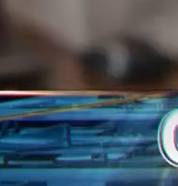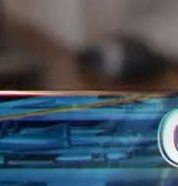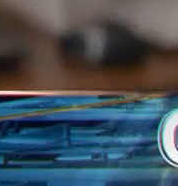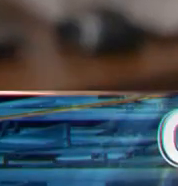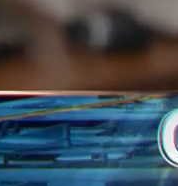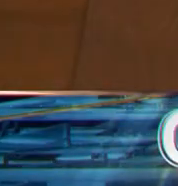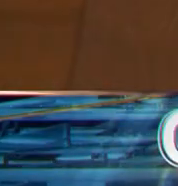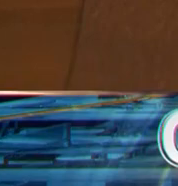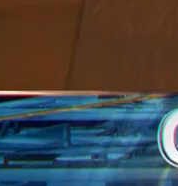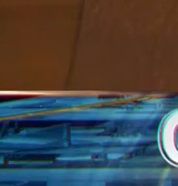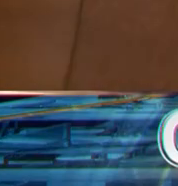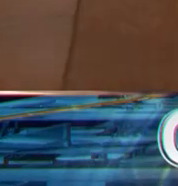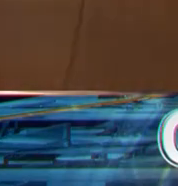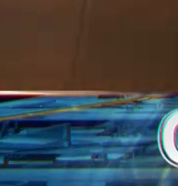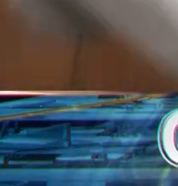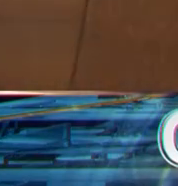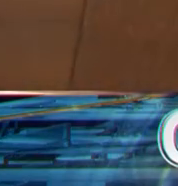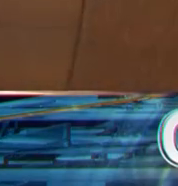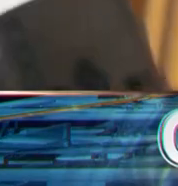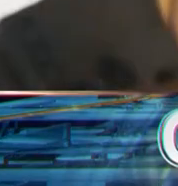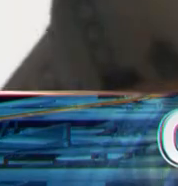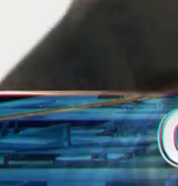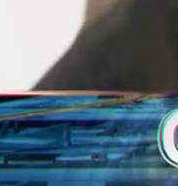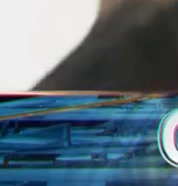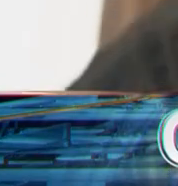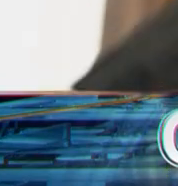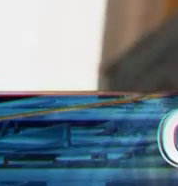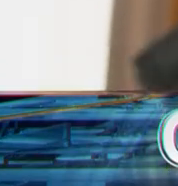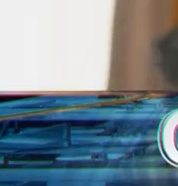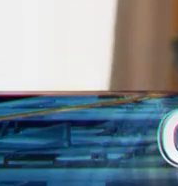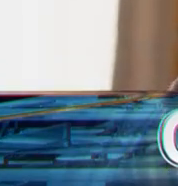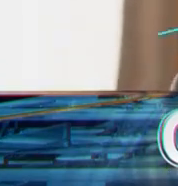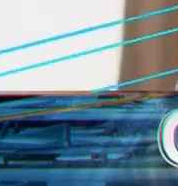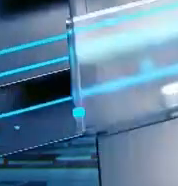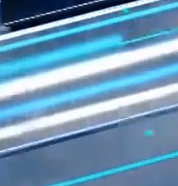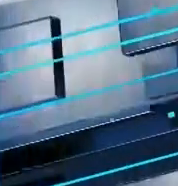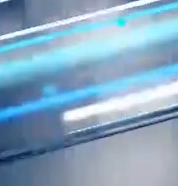Взяточник платит дважды. Сумма штрафов за мздоимство возросла в два раза.